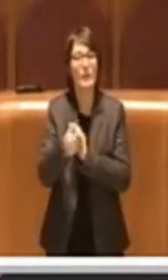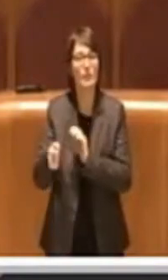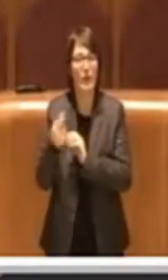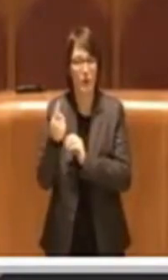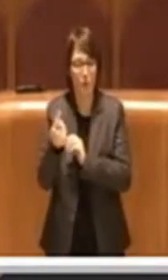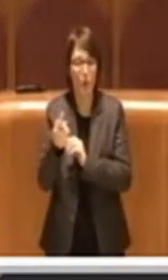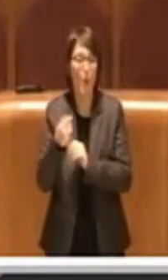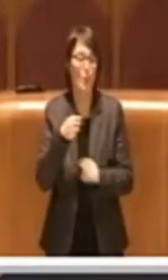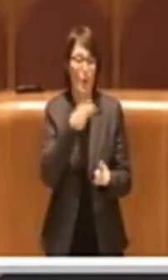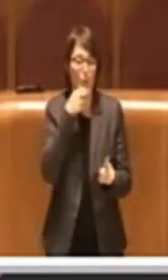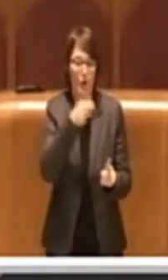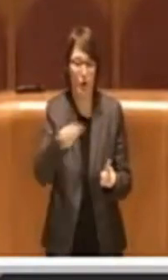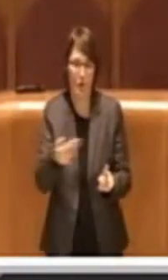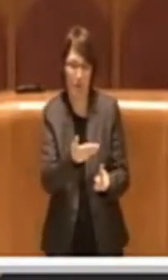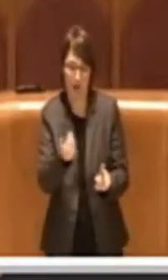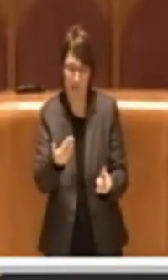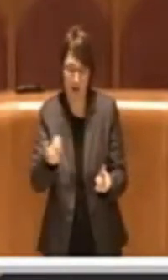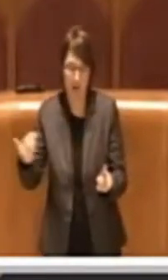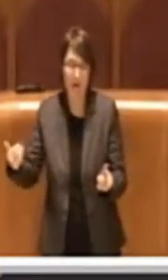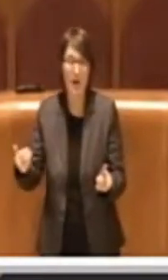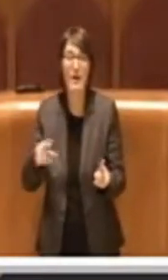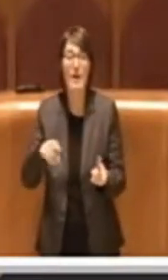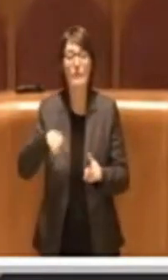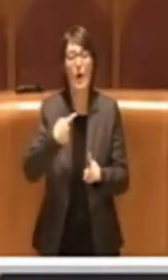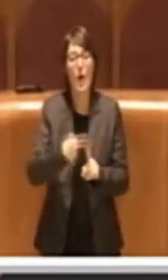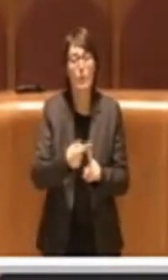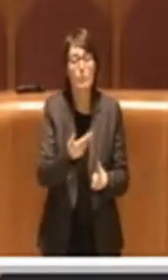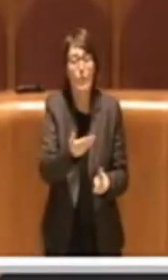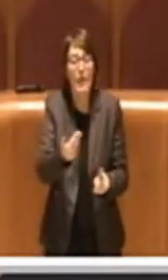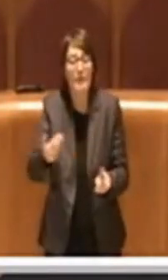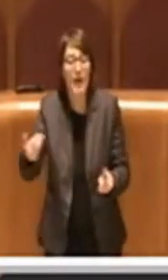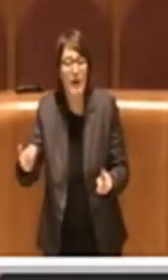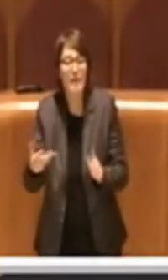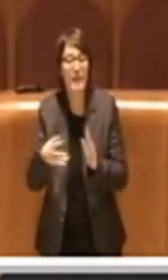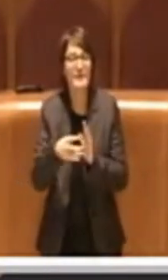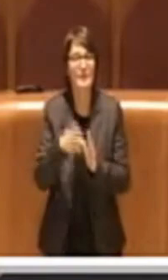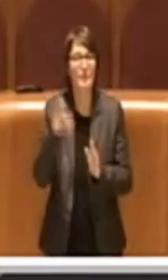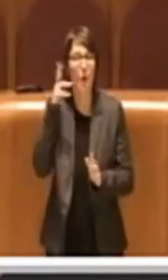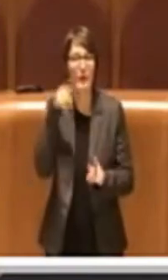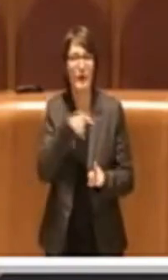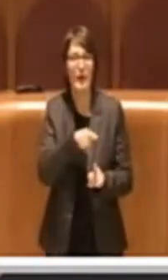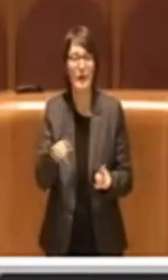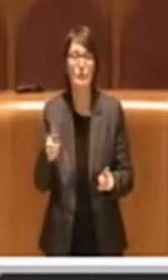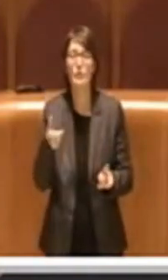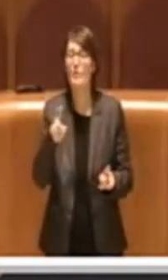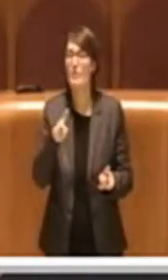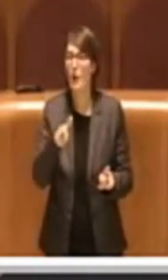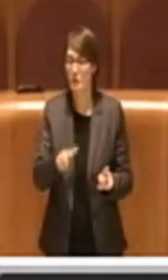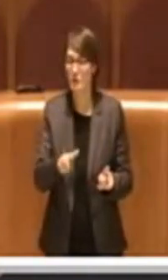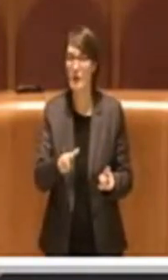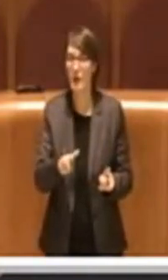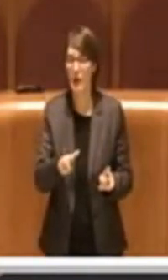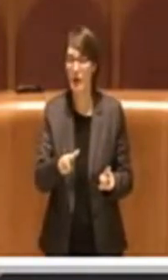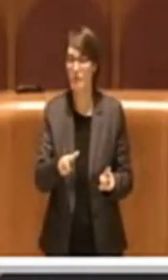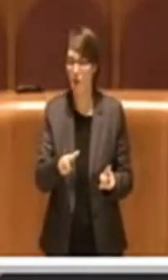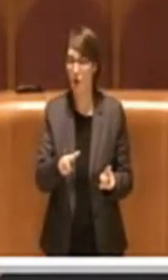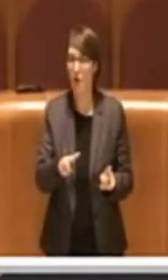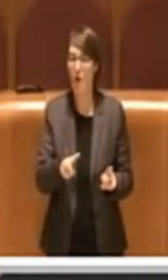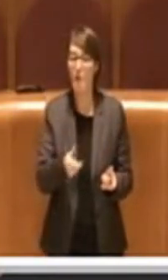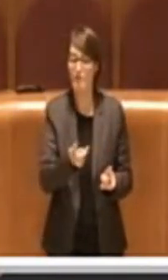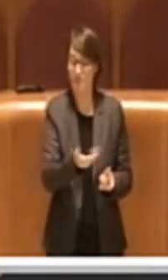dei nomi e poi anche la rimozione dei simboli religiosi. Questo perché naturalmente la